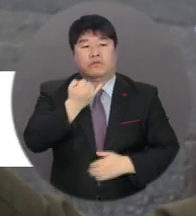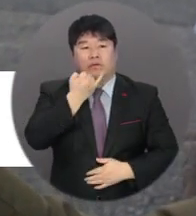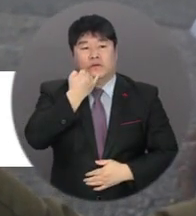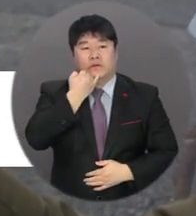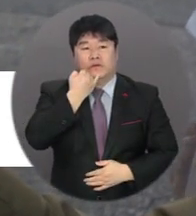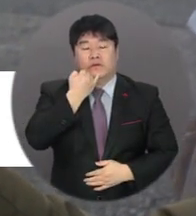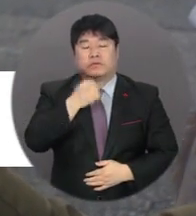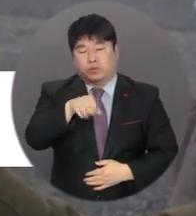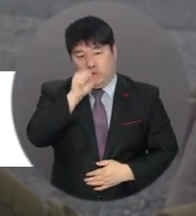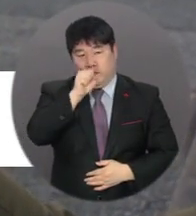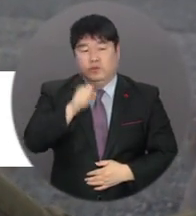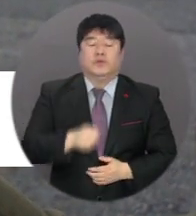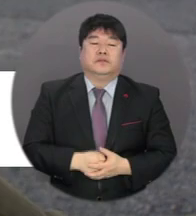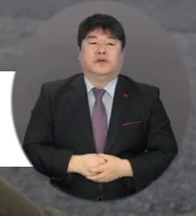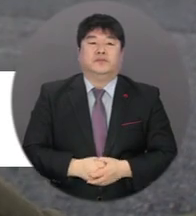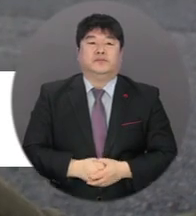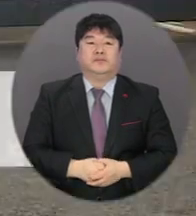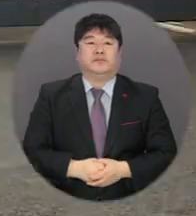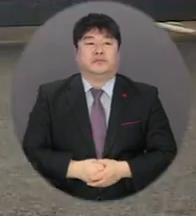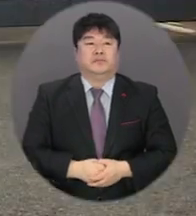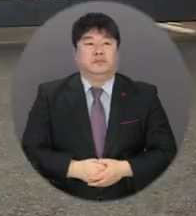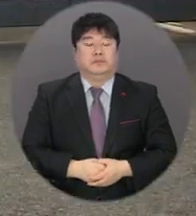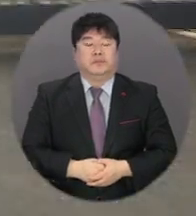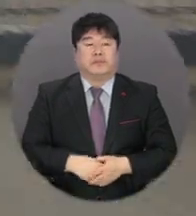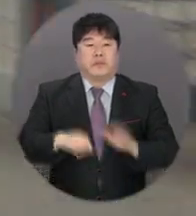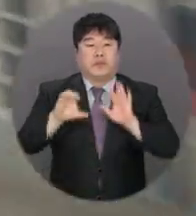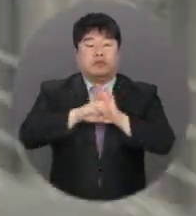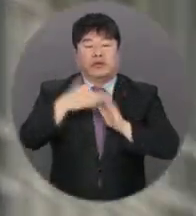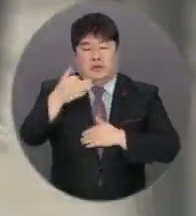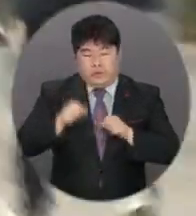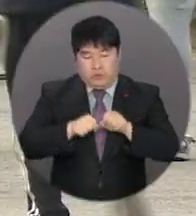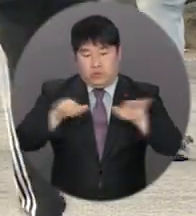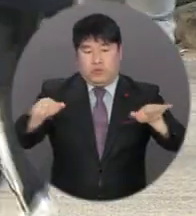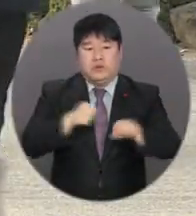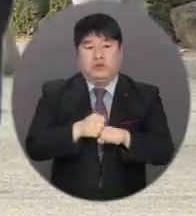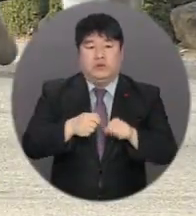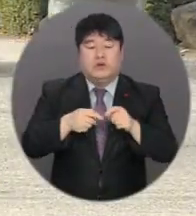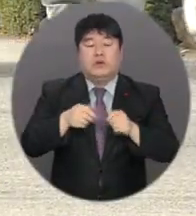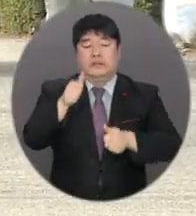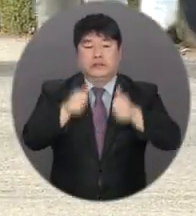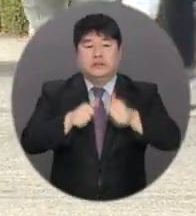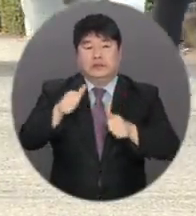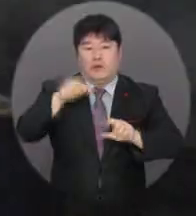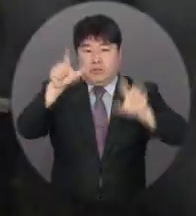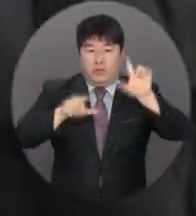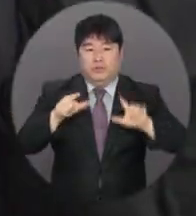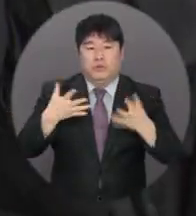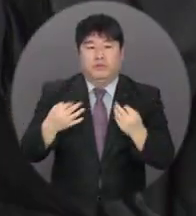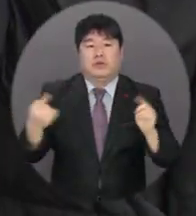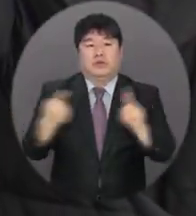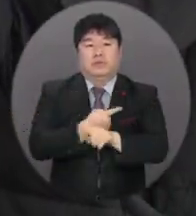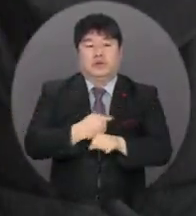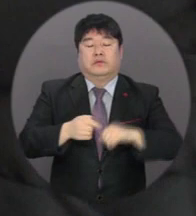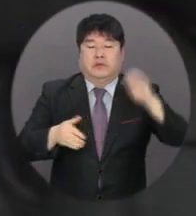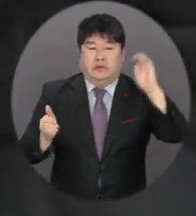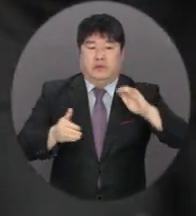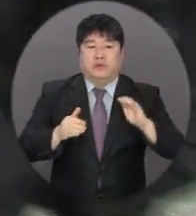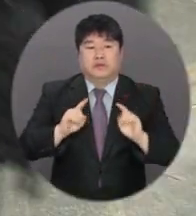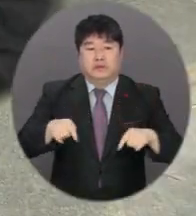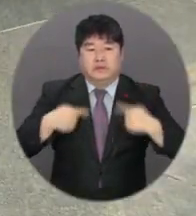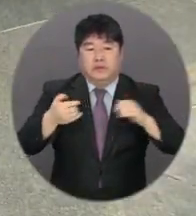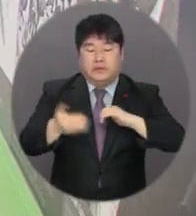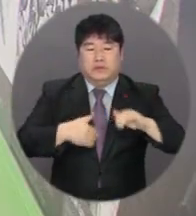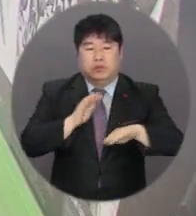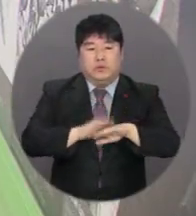생각보다는 괜찮아서 좋았어요. 코로나19 확산으로 수능 풍경도 많이 바뀌었습니다. 수험생들은 입실 전